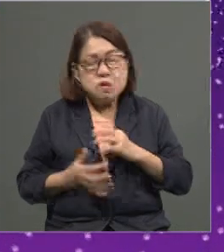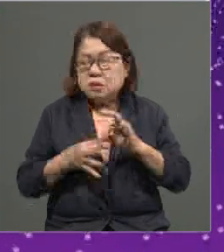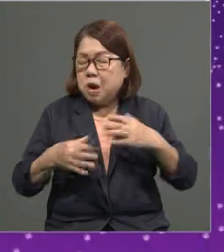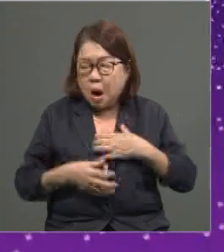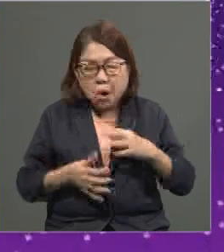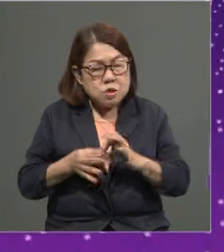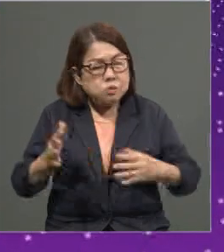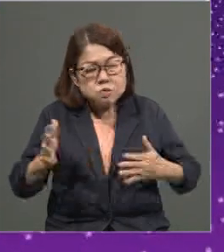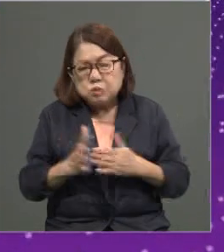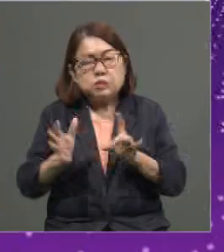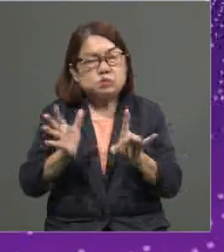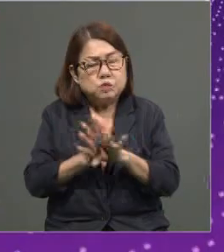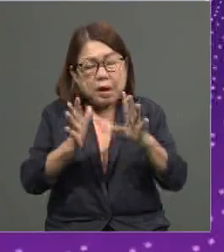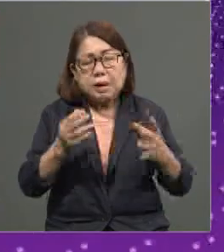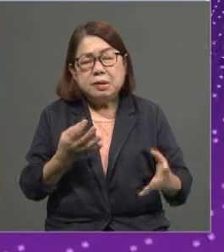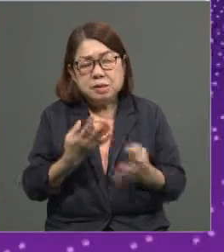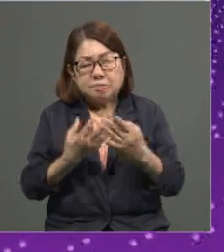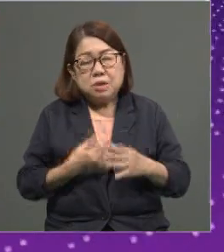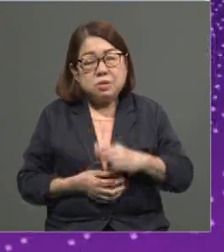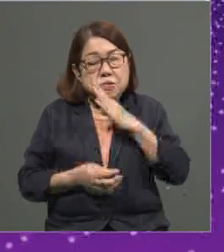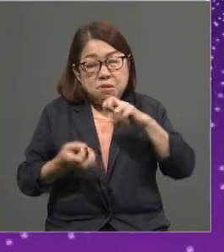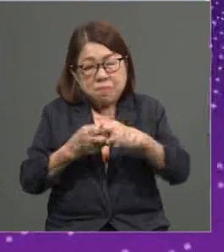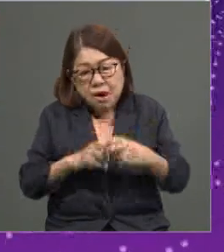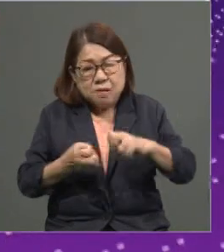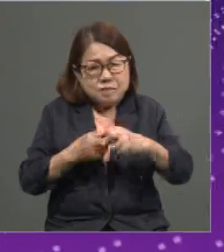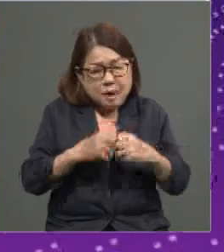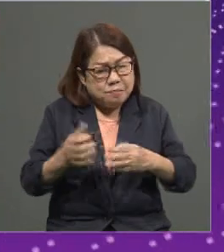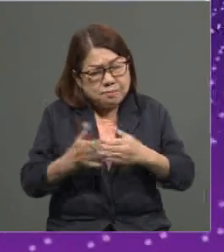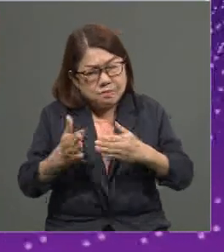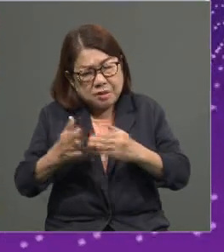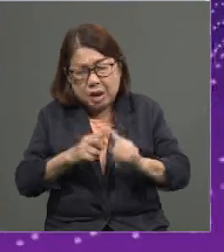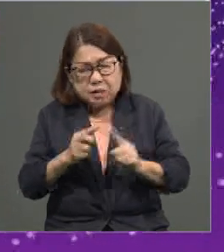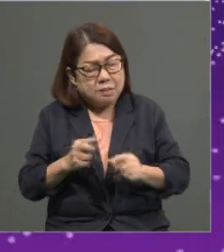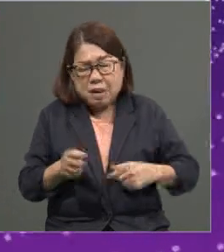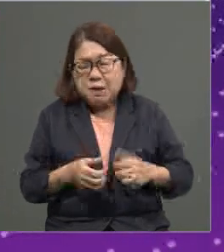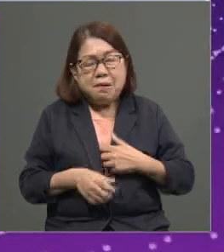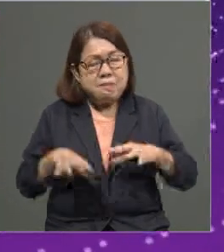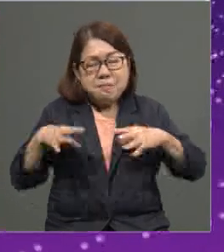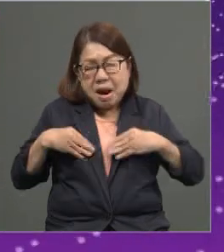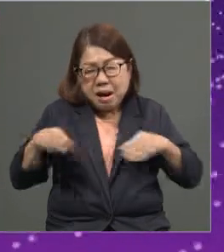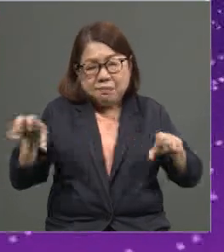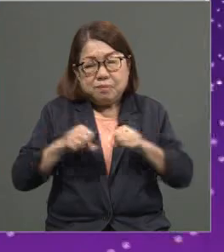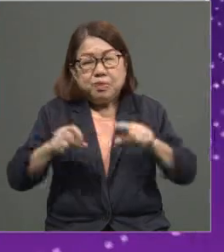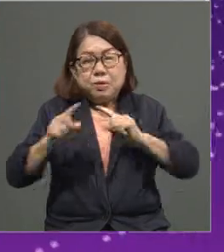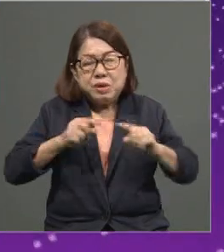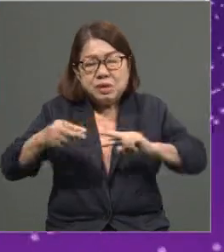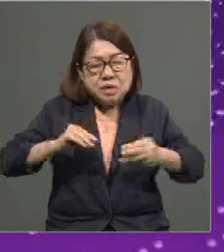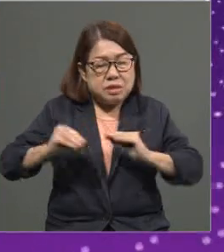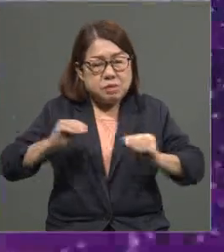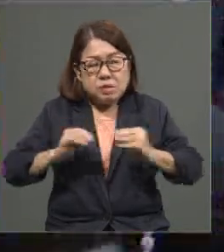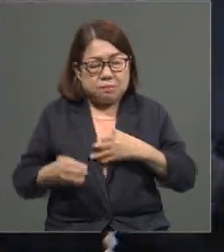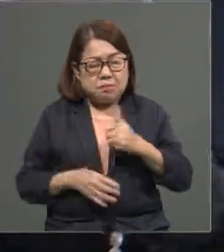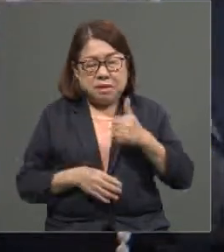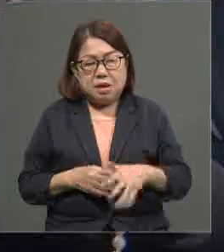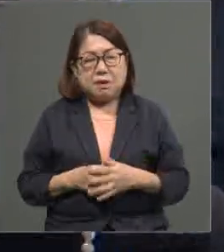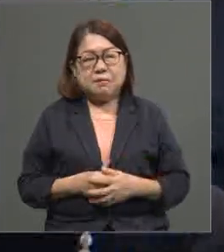ดซอยถ้าเป็นซอยตันเจอกำแพงก็จะทุบกำแพงเข้าไปไม่มีทางยอมเจรจาแน่นอนนะพาคุณผู้ชมไปดูบรรยากาศช่วงที่คุ